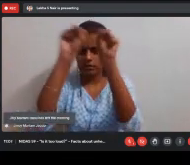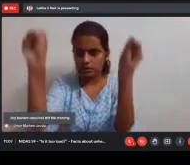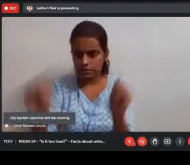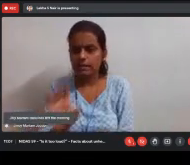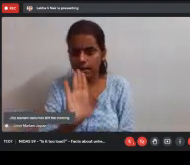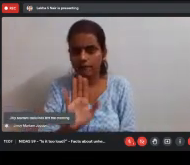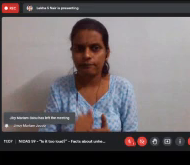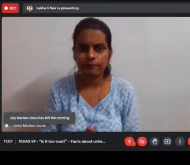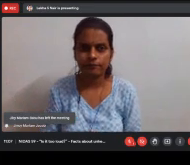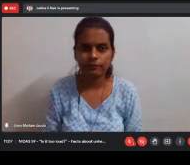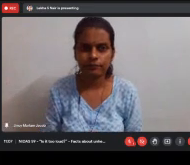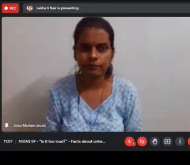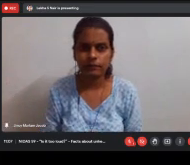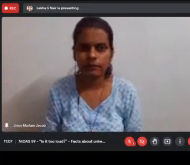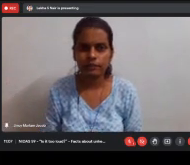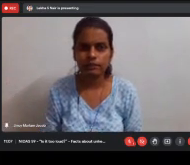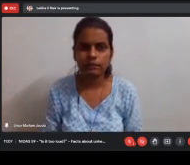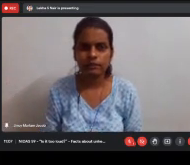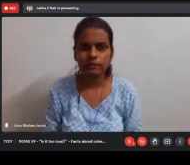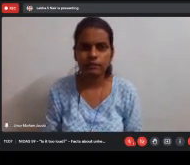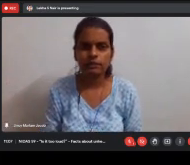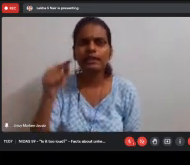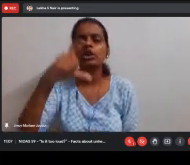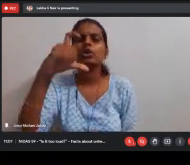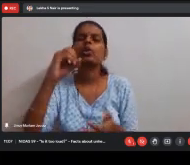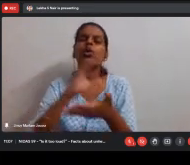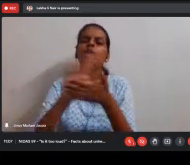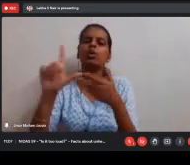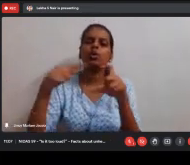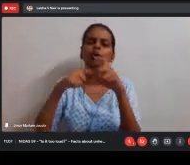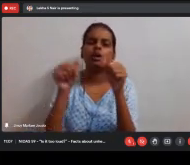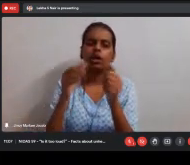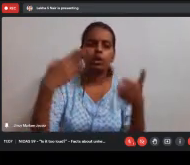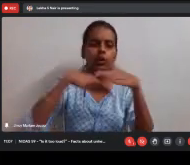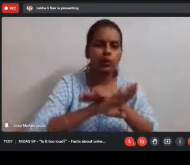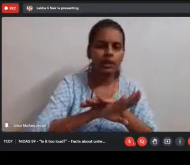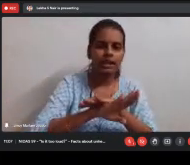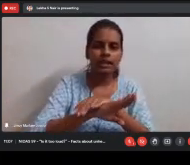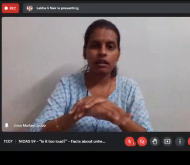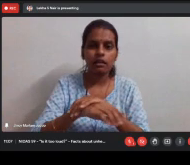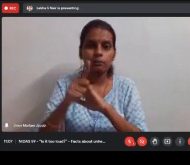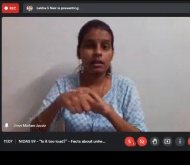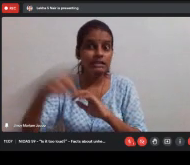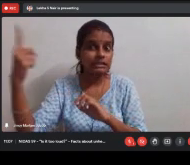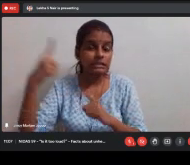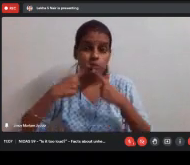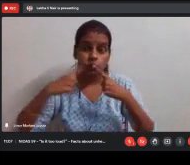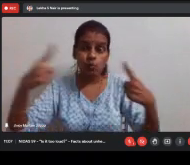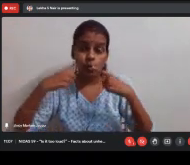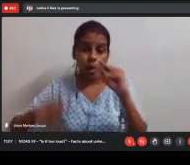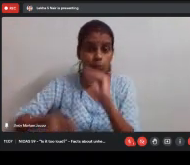hair cells respond to different frequencies. ഈ ഹെയർ സെല്ലുകൾ നമ്മളുടെ കോക്ലിയയ്ക്കകത്ത് അടുക്കി വെച്ചേക്കുന്നത് ഒരു